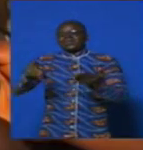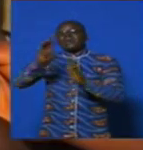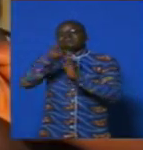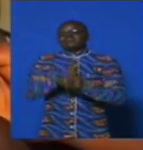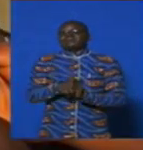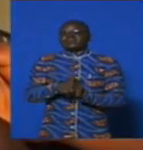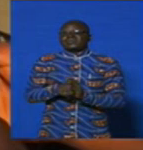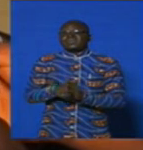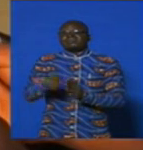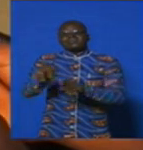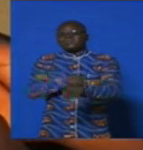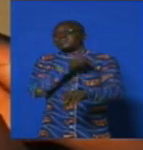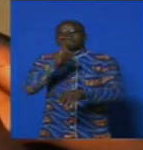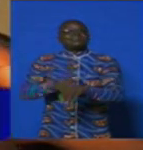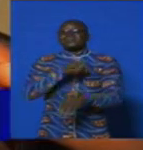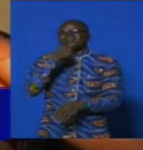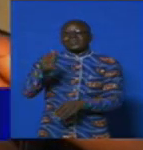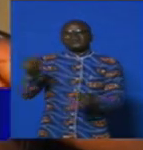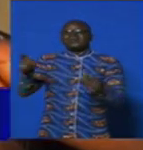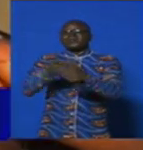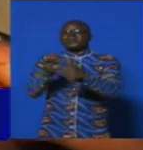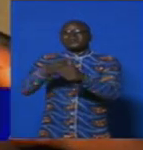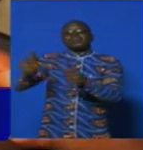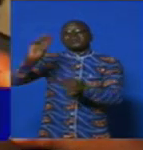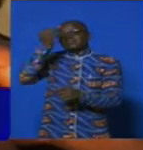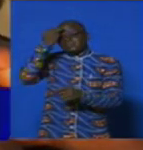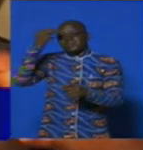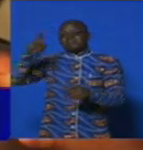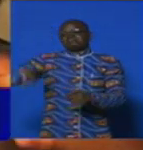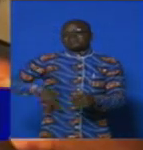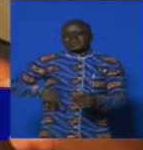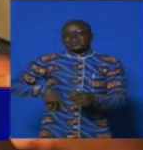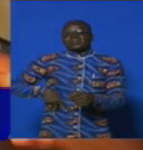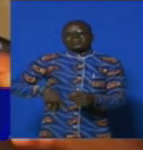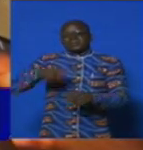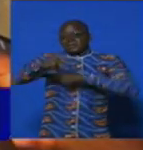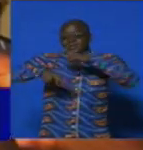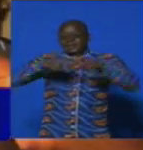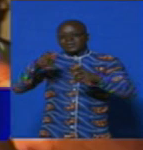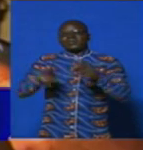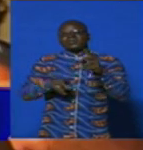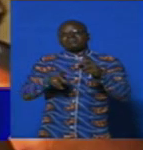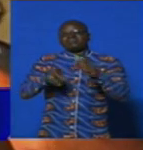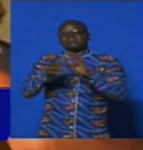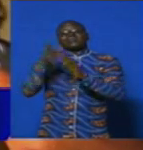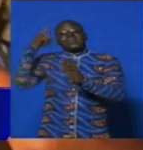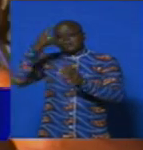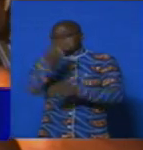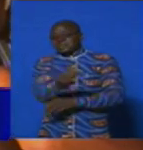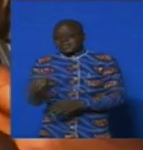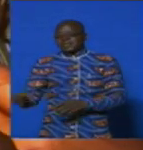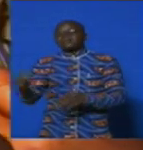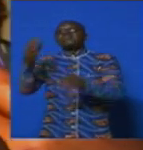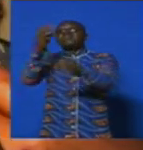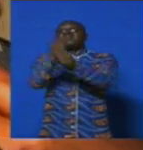avons inauguré avec son excellence le Premier ministre Paul Kabatieba le laboratoire mobile. Ces équipements que nous venons de recevoir